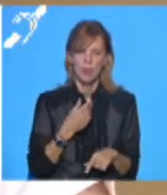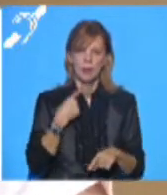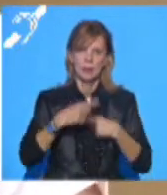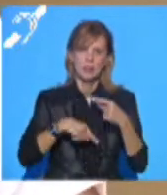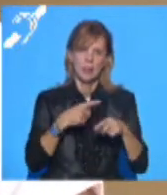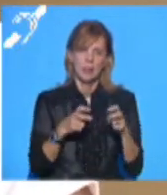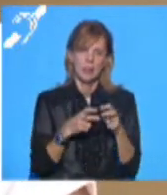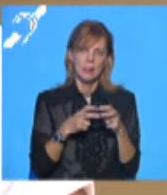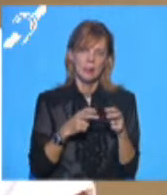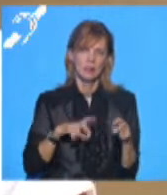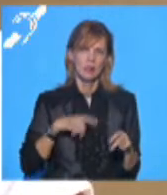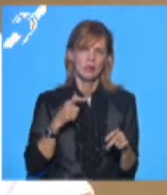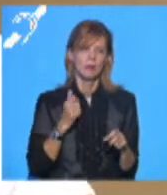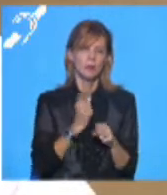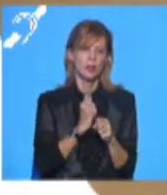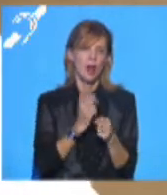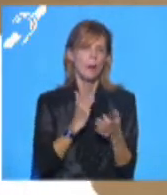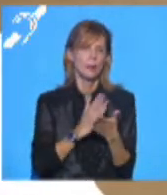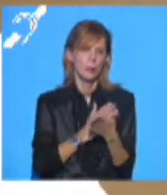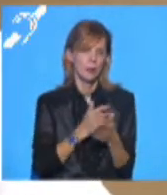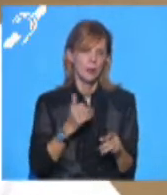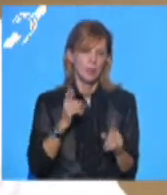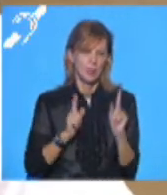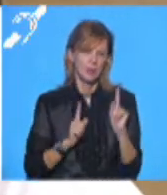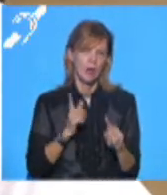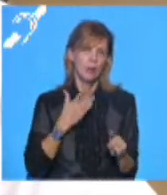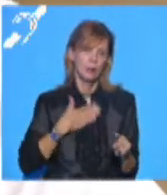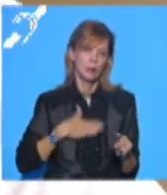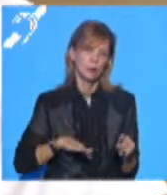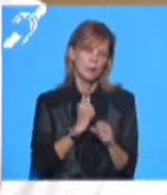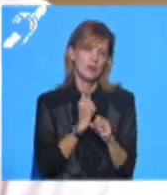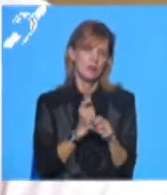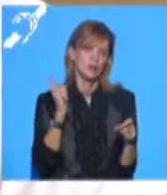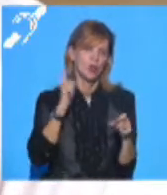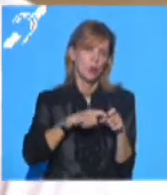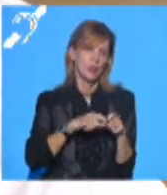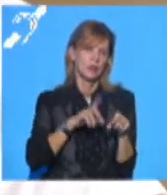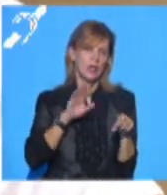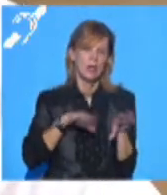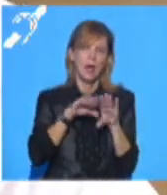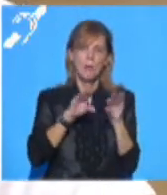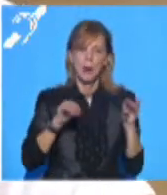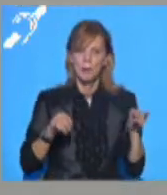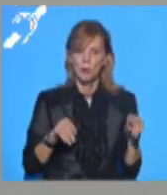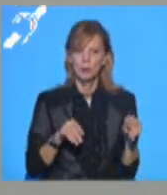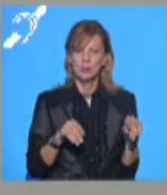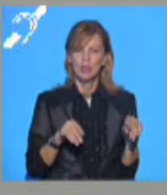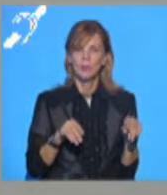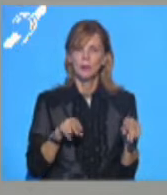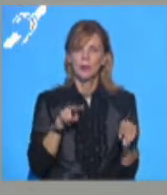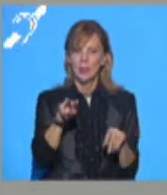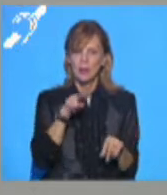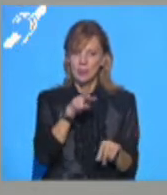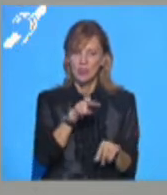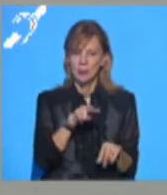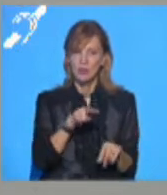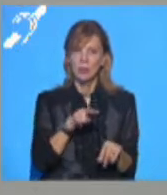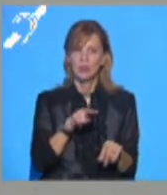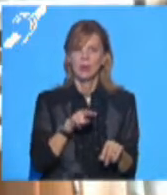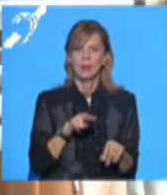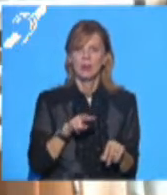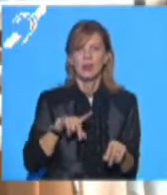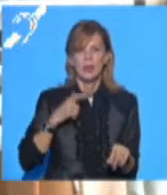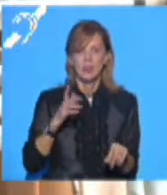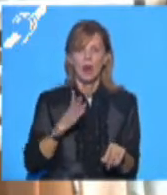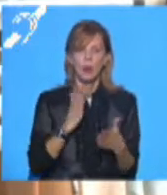electrică era supraîncărcată. În momentul în care vroiam să ne conectăm cu o altă sursă electrică, aceasta declanșa și exista riscul unui